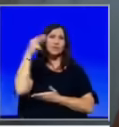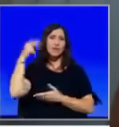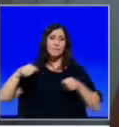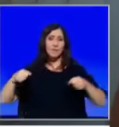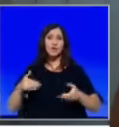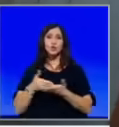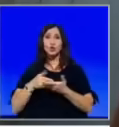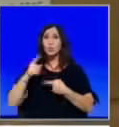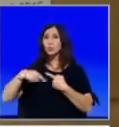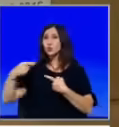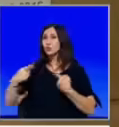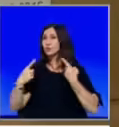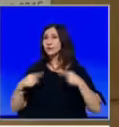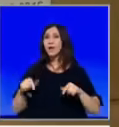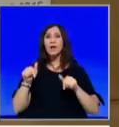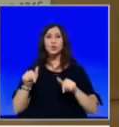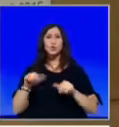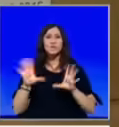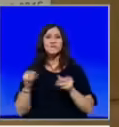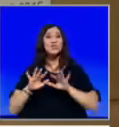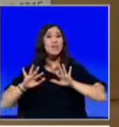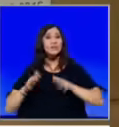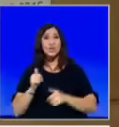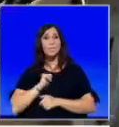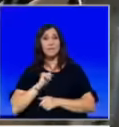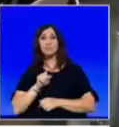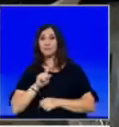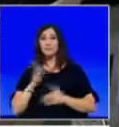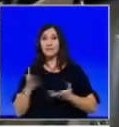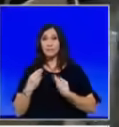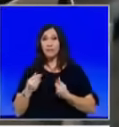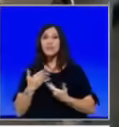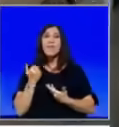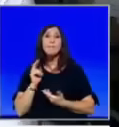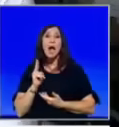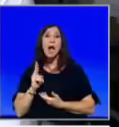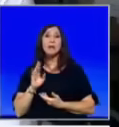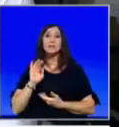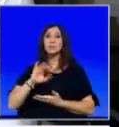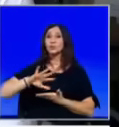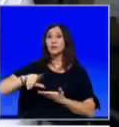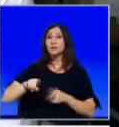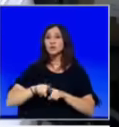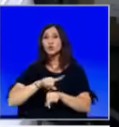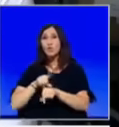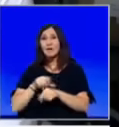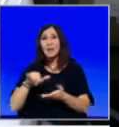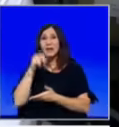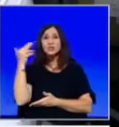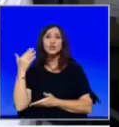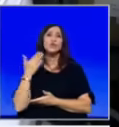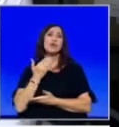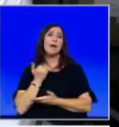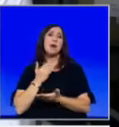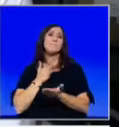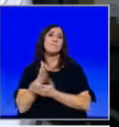като процедурата е различна. Тук са всички неща, пазят се, не се продават. Те няма как да бъдат откраднати. Същевременно обаче летището няма правомощие